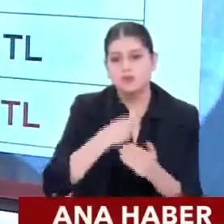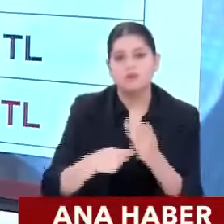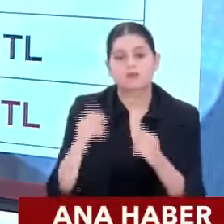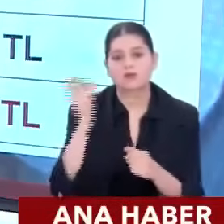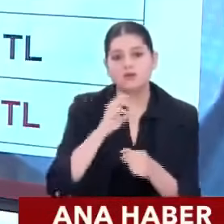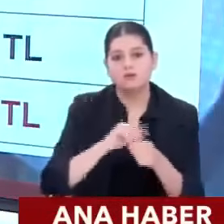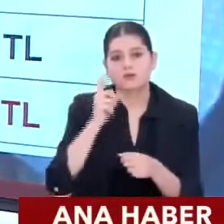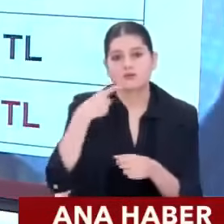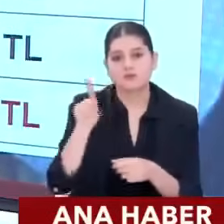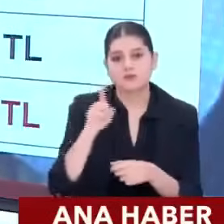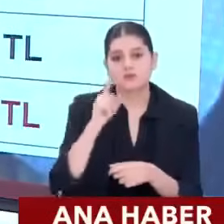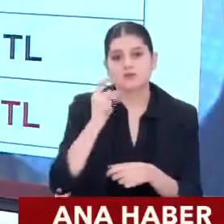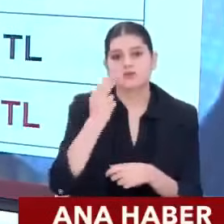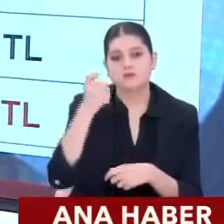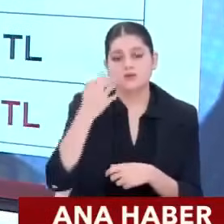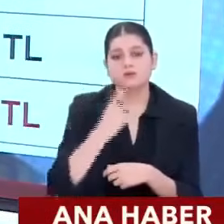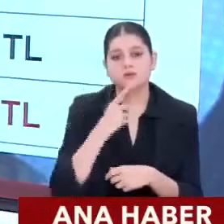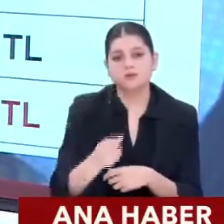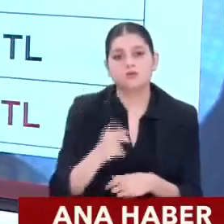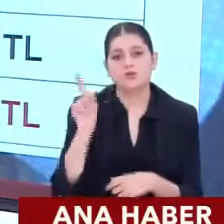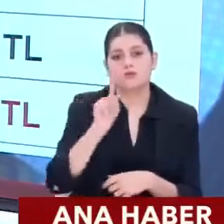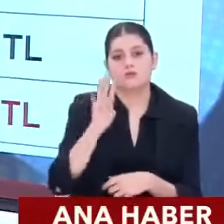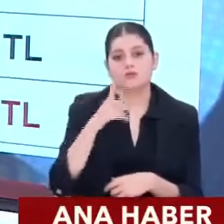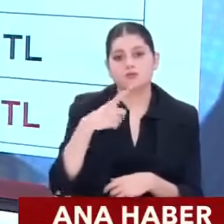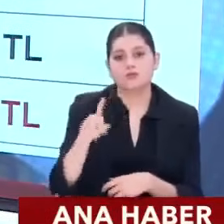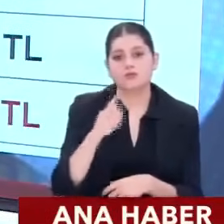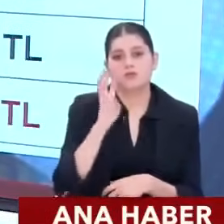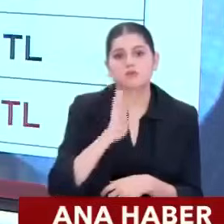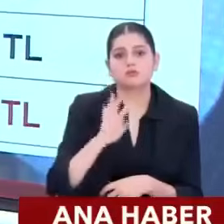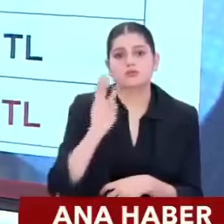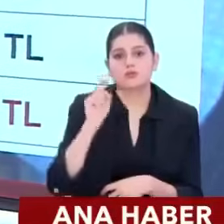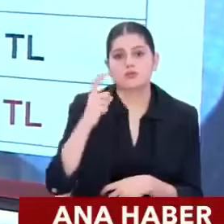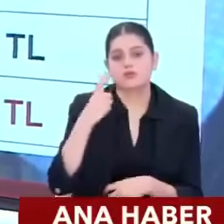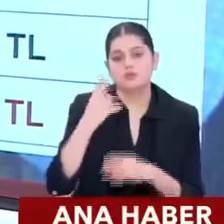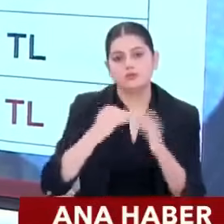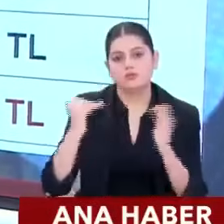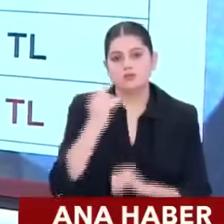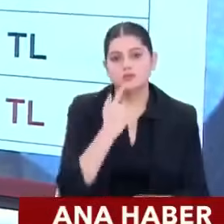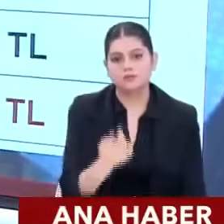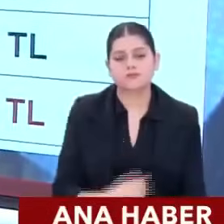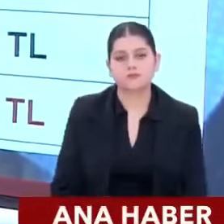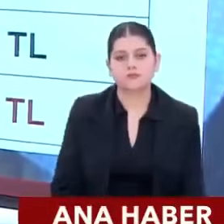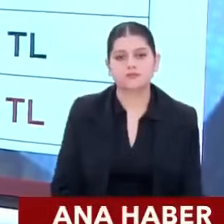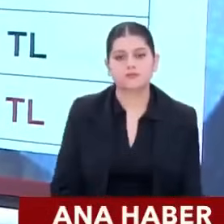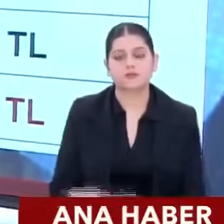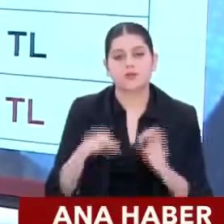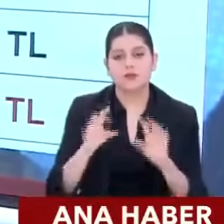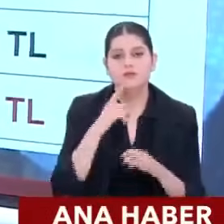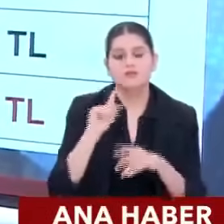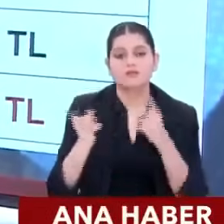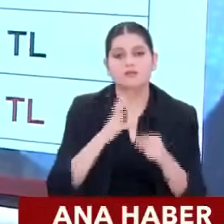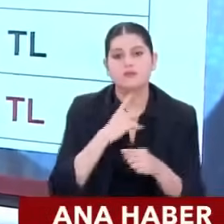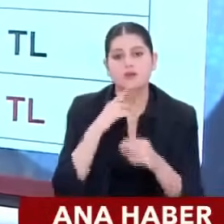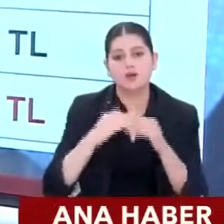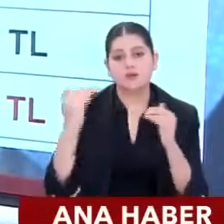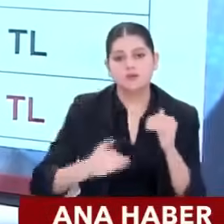aylığı 9.876 TL'den 14.491 TL'ye de yükselmiş olacak lakin burada bir şey var